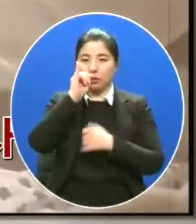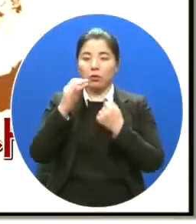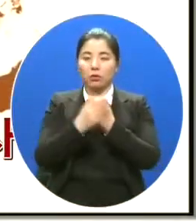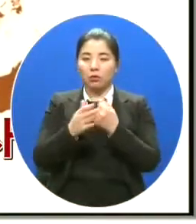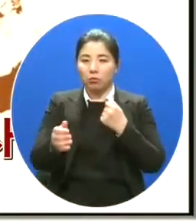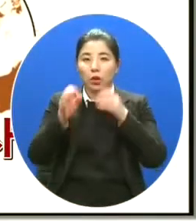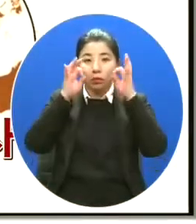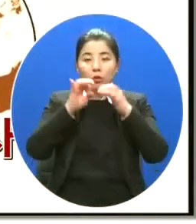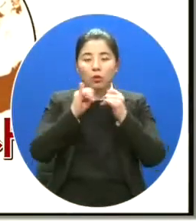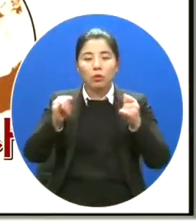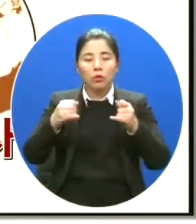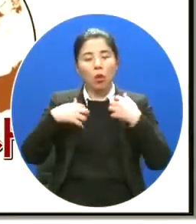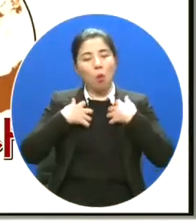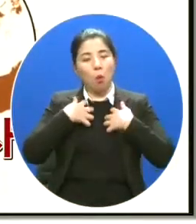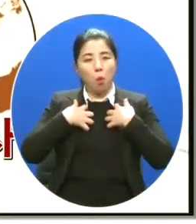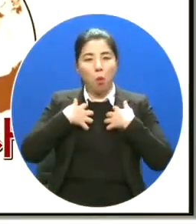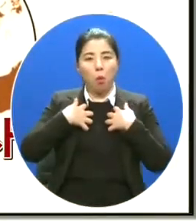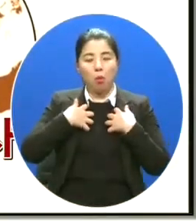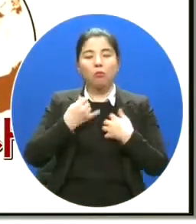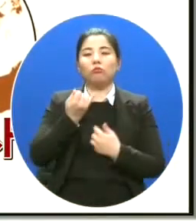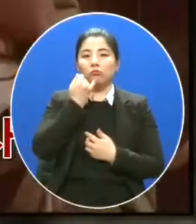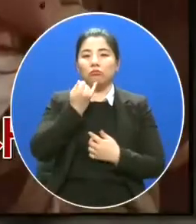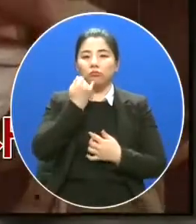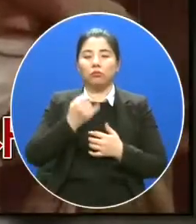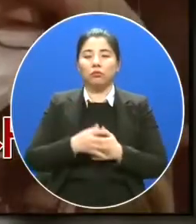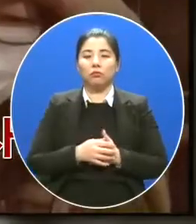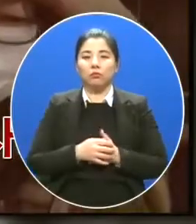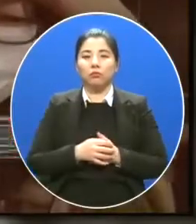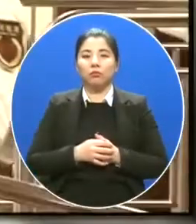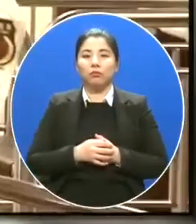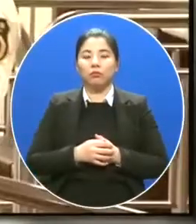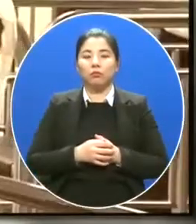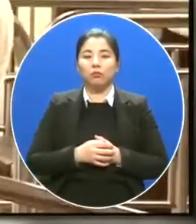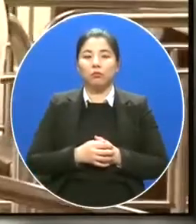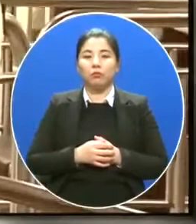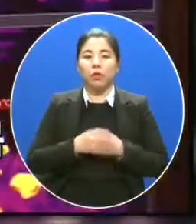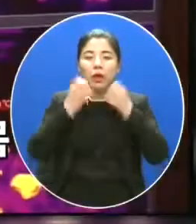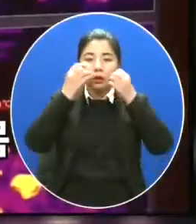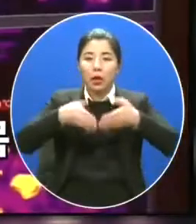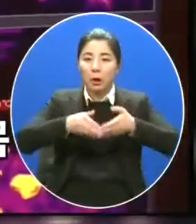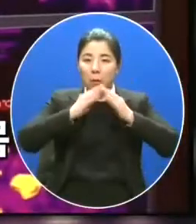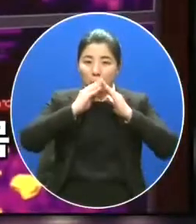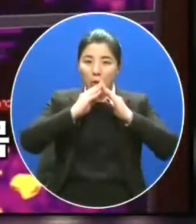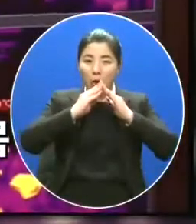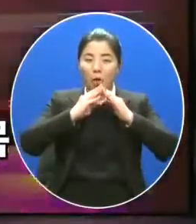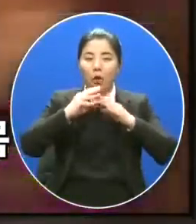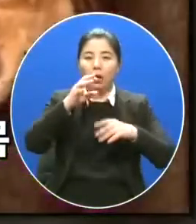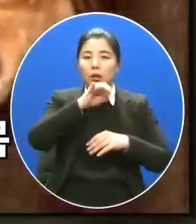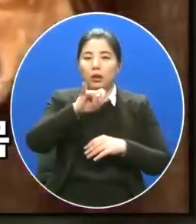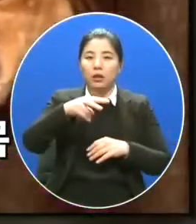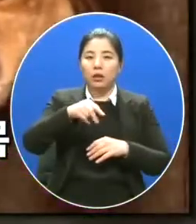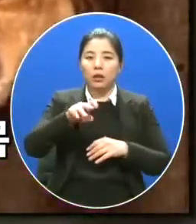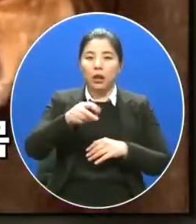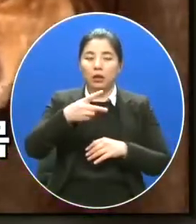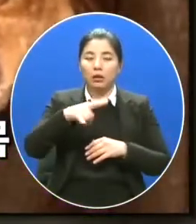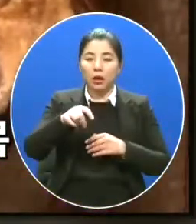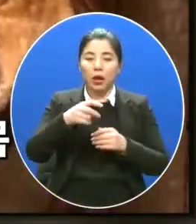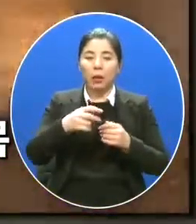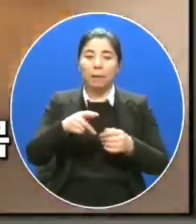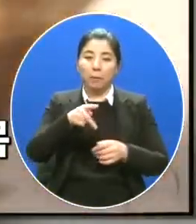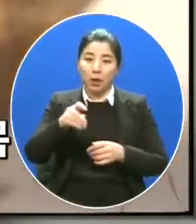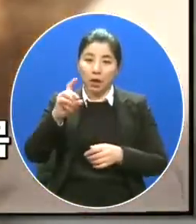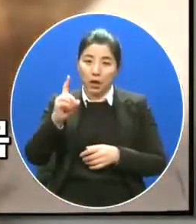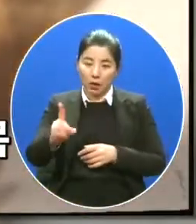있어서 시청자들의 흥미를 유발하기에 손색이 없었습니다. 신설된 이상대 PD의